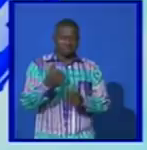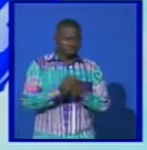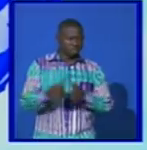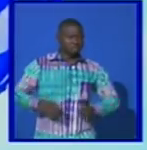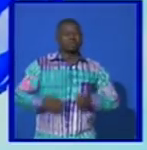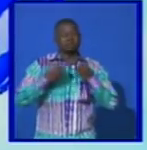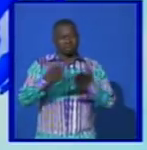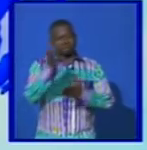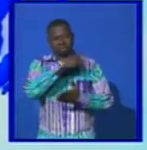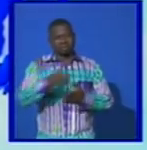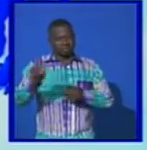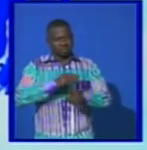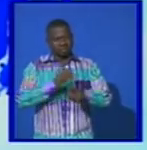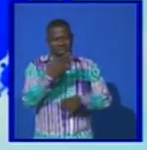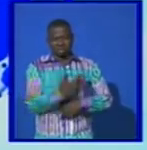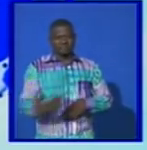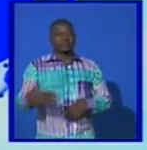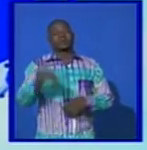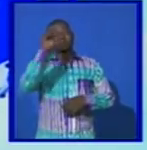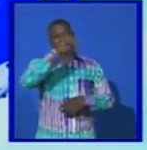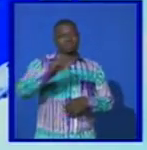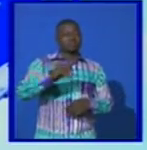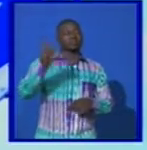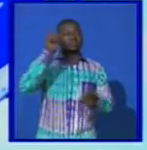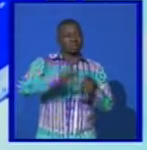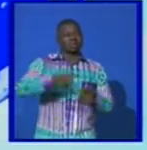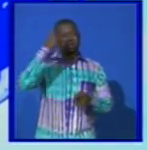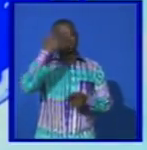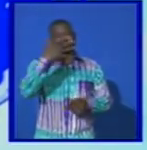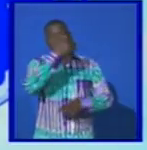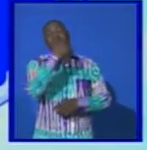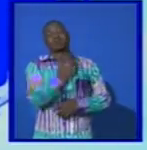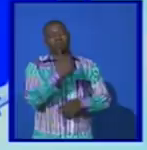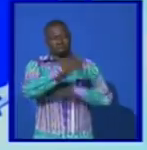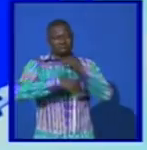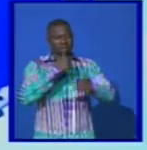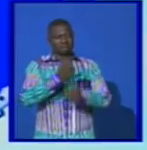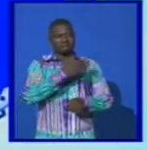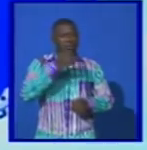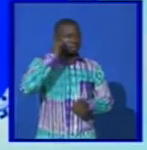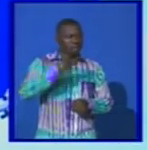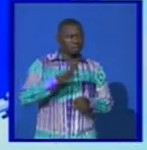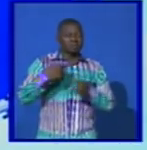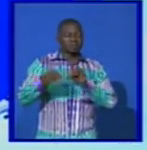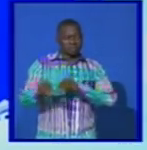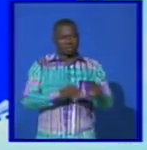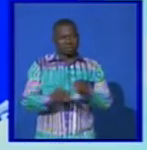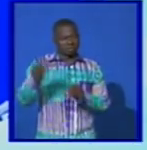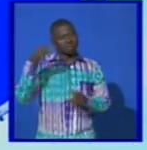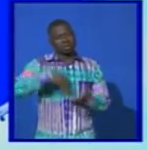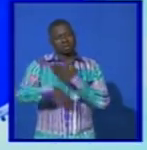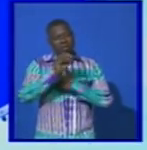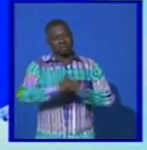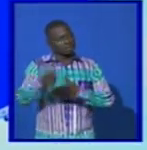à 5 ans ont été lancées dans le centre médical Salataba de Ouagadougou, une manière d'accompagner le gouvernement dans sa mise en œuvre de